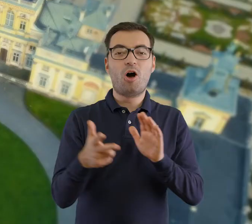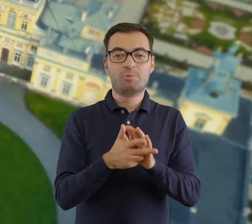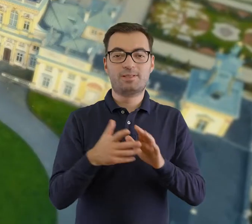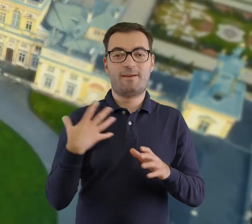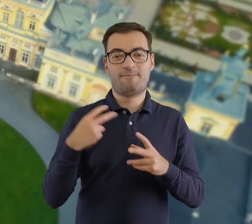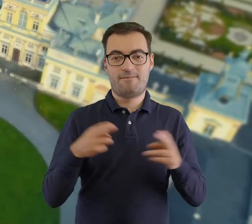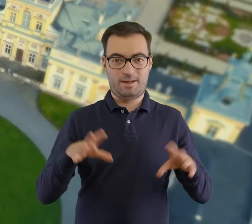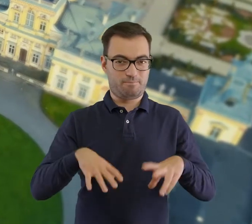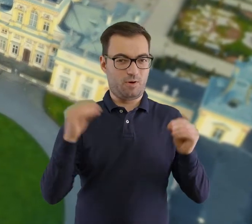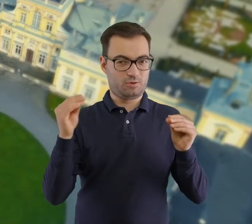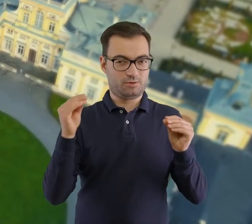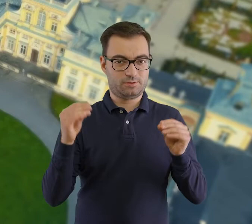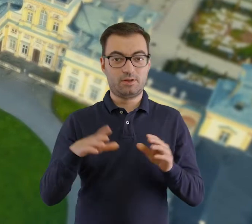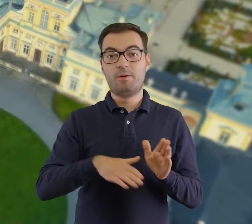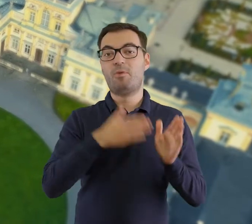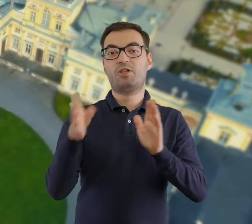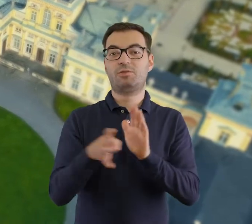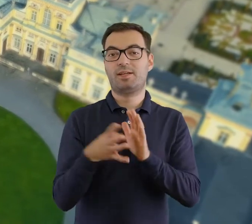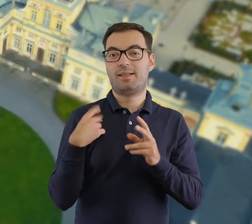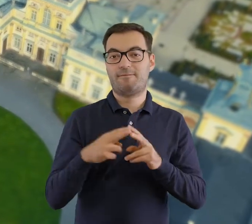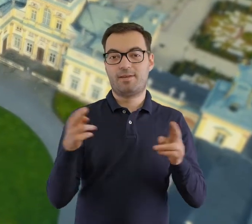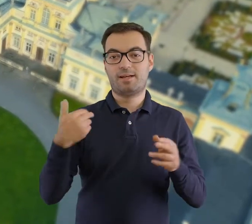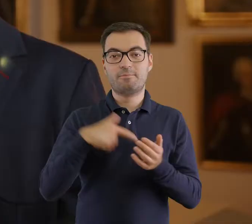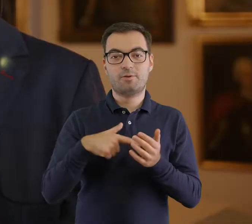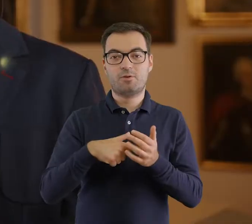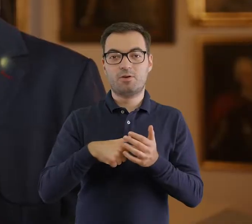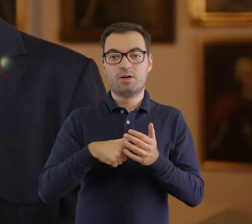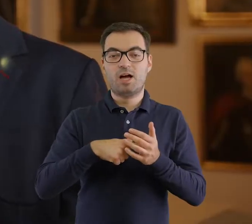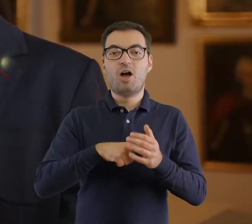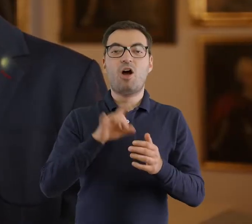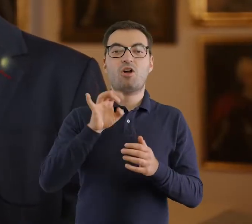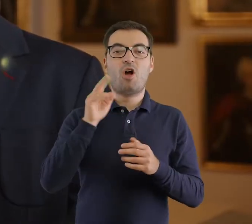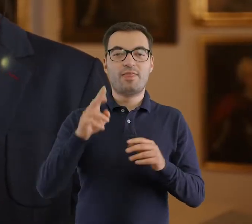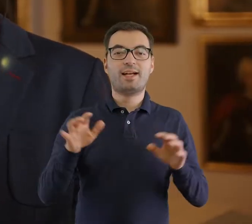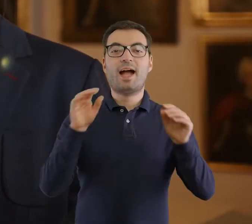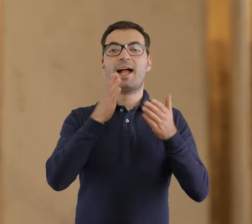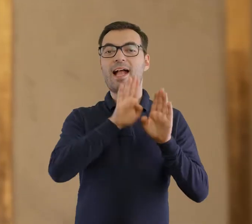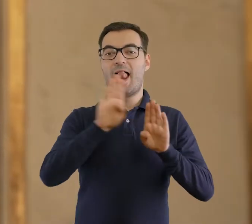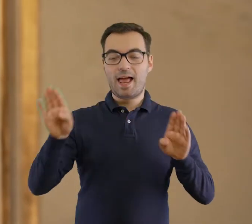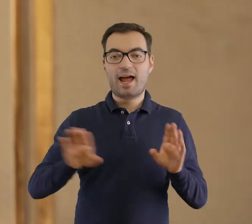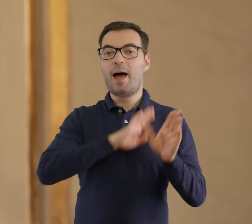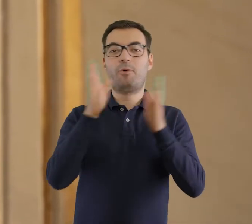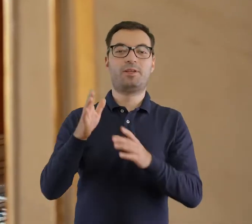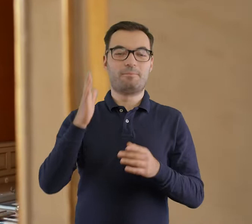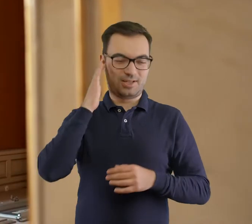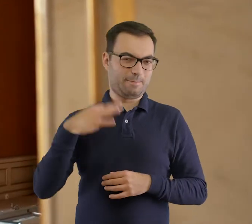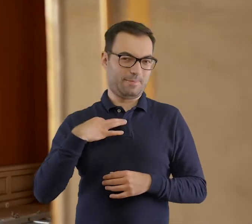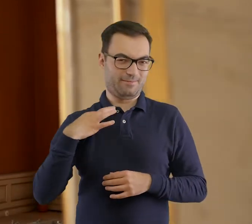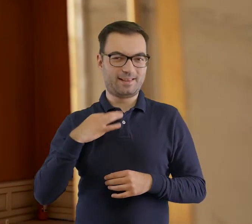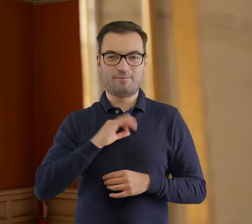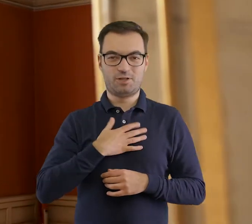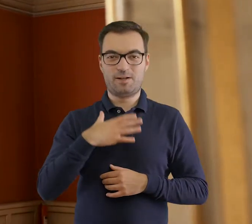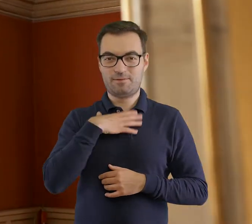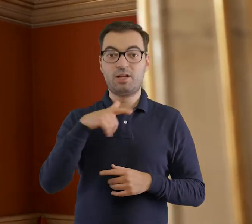początków XVIII wieku, w XIX wieku stanowił galerię gotycką, a następnie prywatne mieszkanie właścicieli Wilanowa,